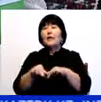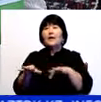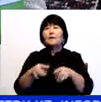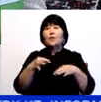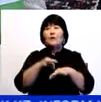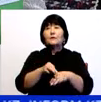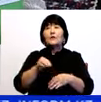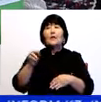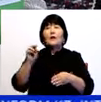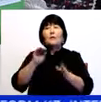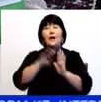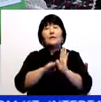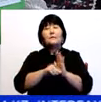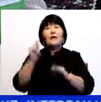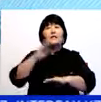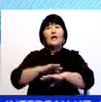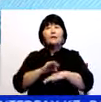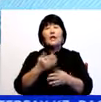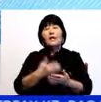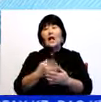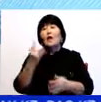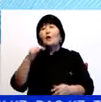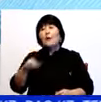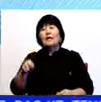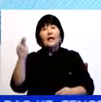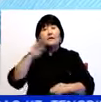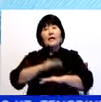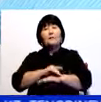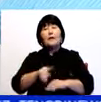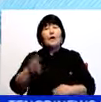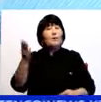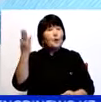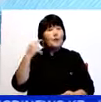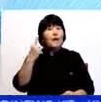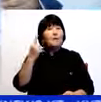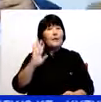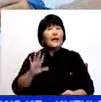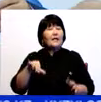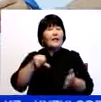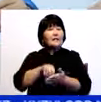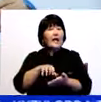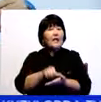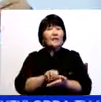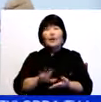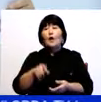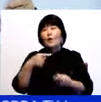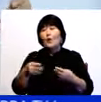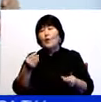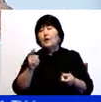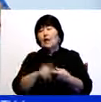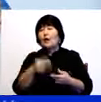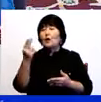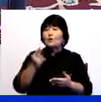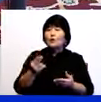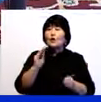ұйымдастырылған оқу бағдарламасы бойынша сабақ өткізілді. Яғни бала сабақ барысында бұрынғыдай бір ғана әрекетпен айналысып отырмайды. Ойын арқылы сурет